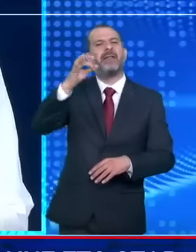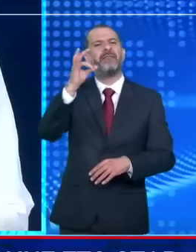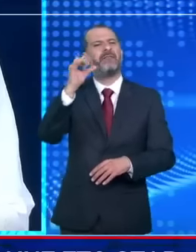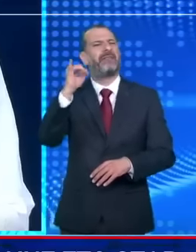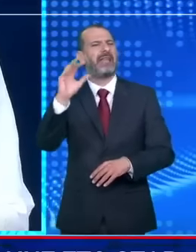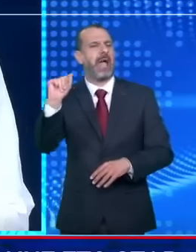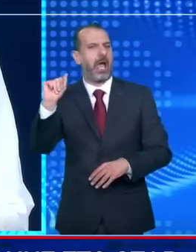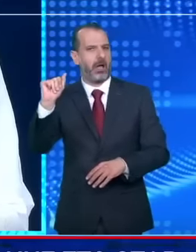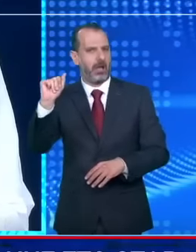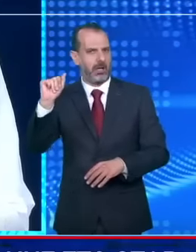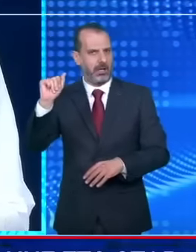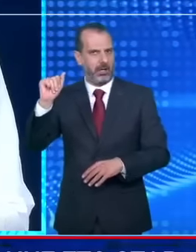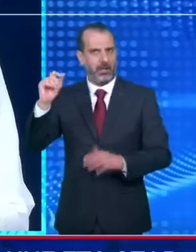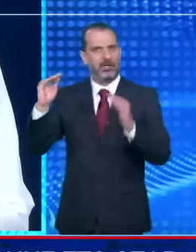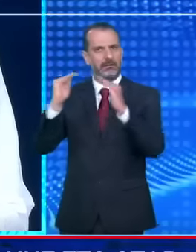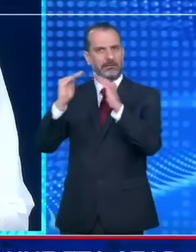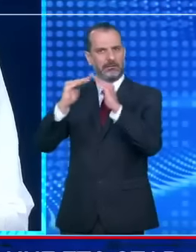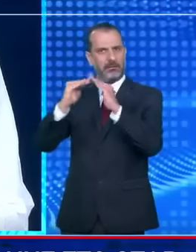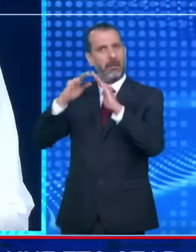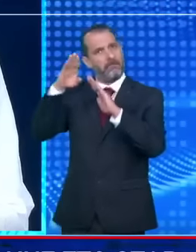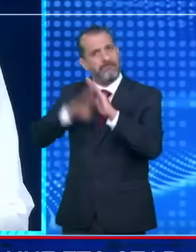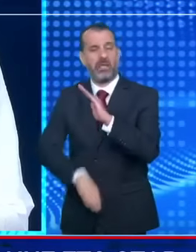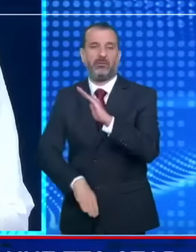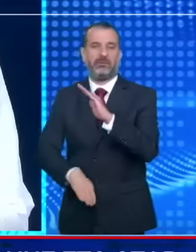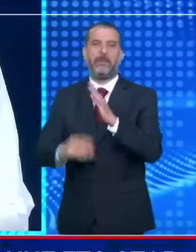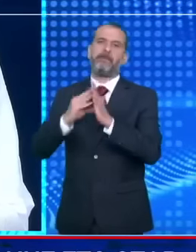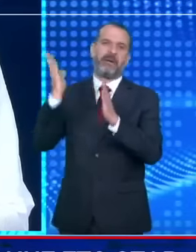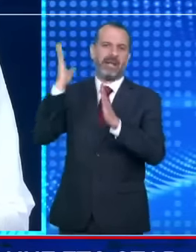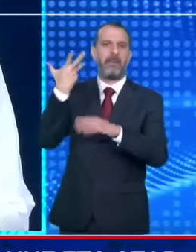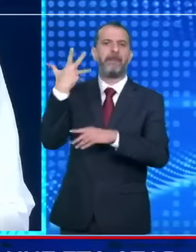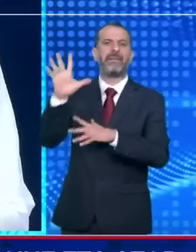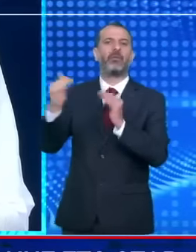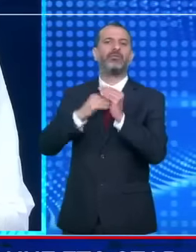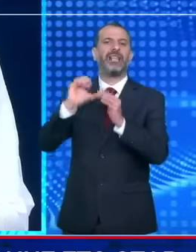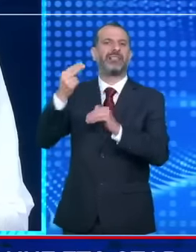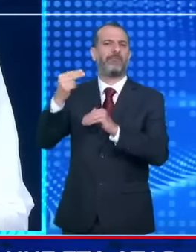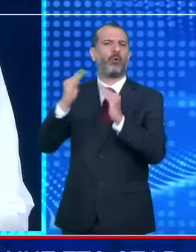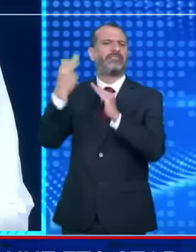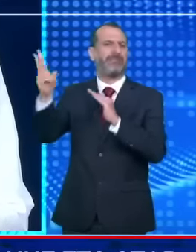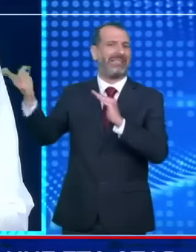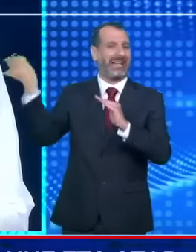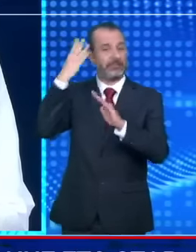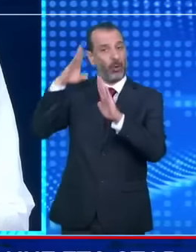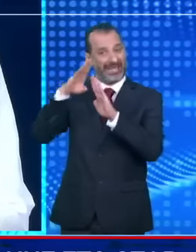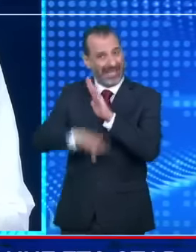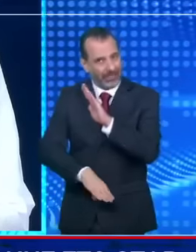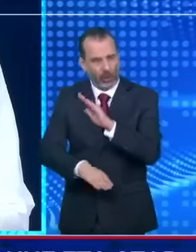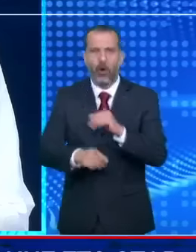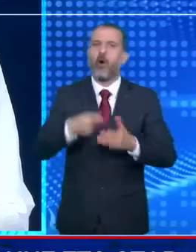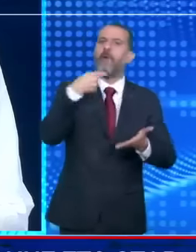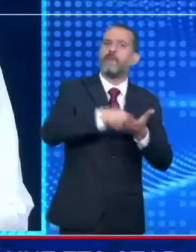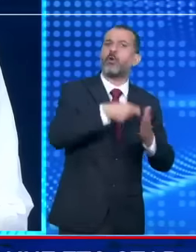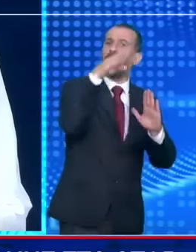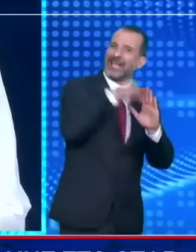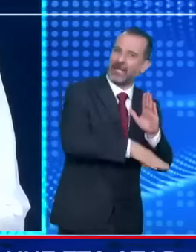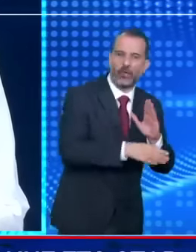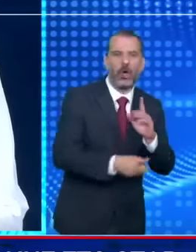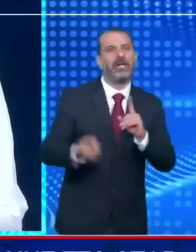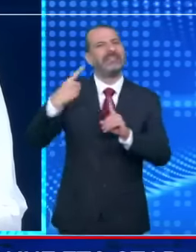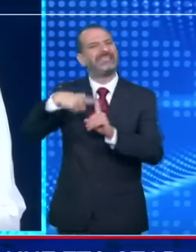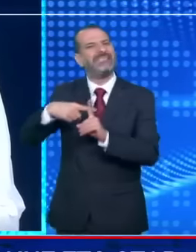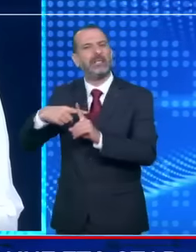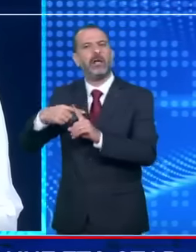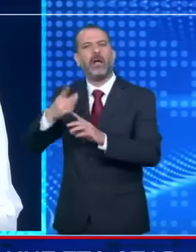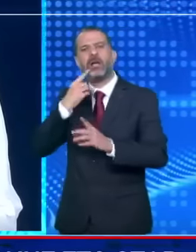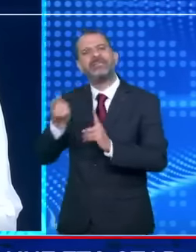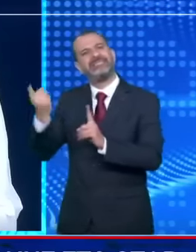αντικειμενικές αξίες κάτω από 500.000 ευρώ, και να επαναφέρουμε τον συμπληρωματικό ένφια